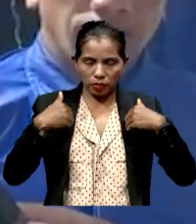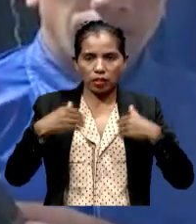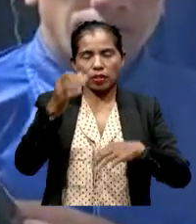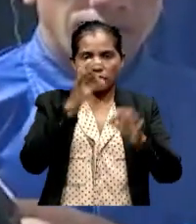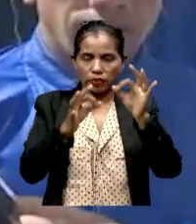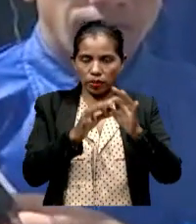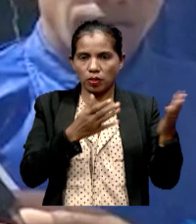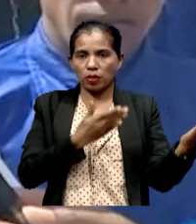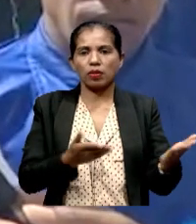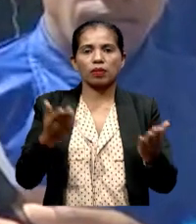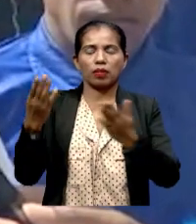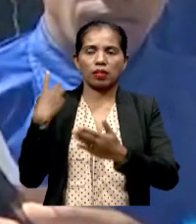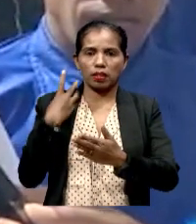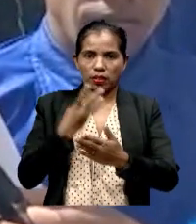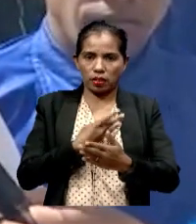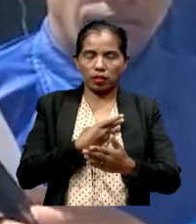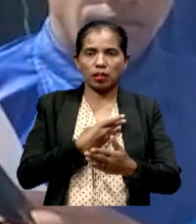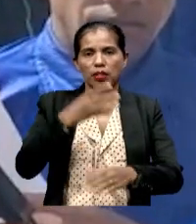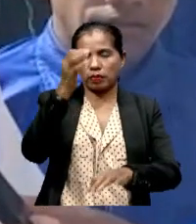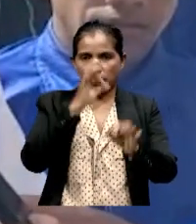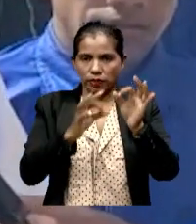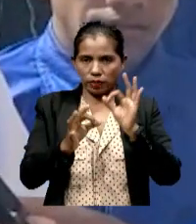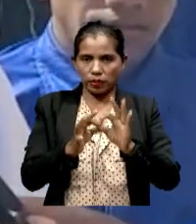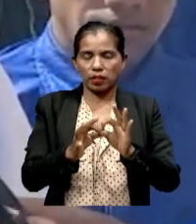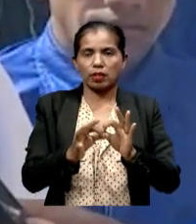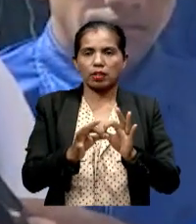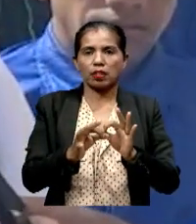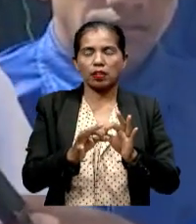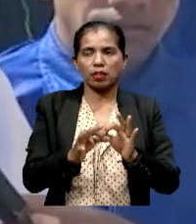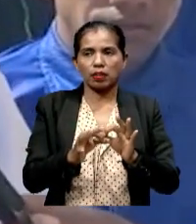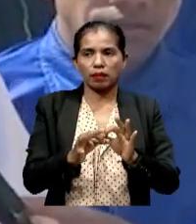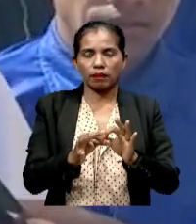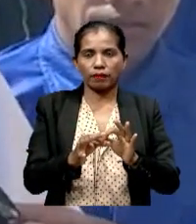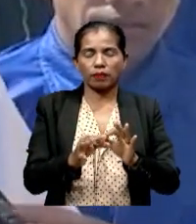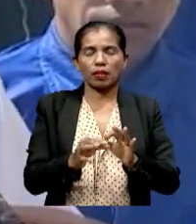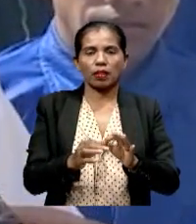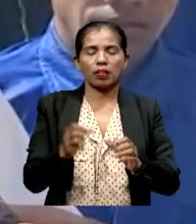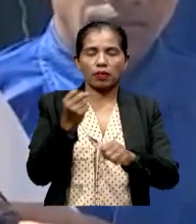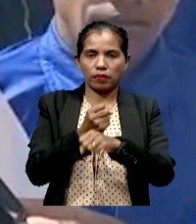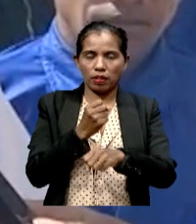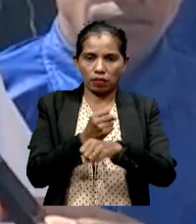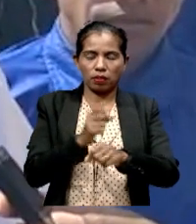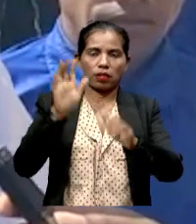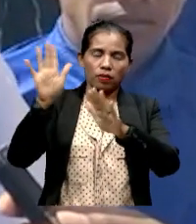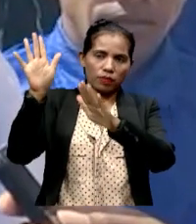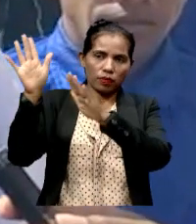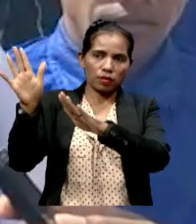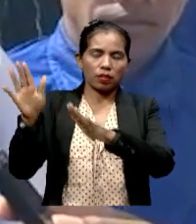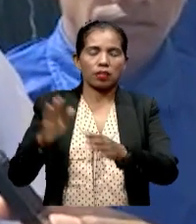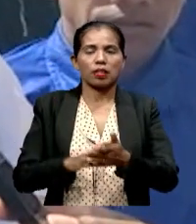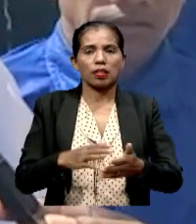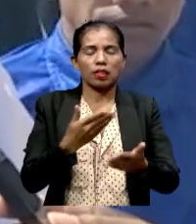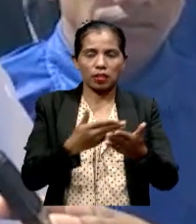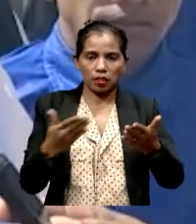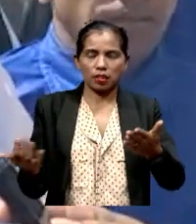itu, ita fear itani fear iha fatuk iha foho. Iya buat lu lihat nih, dari